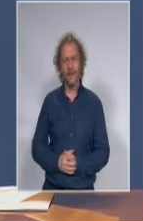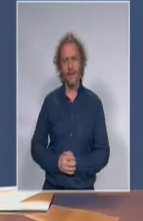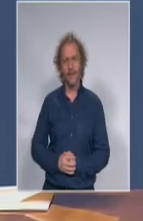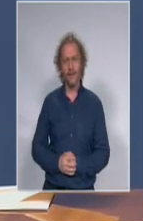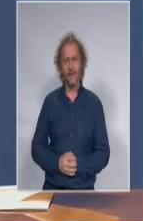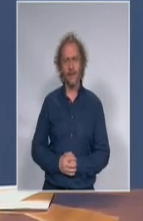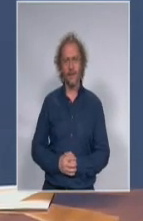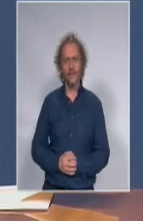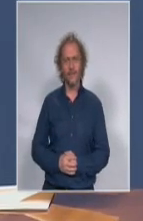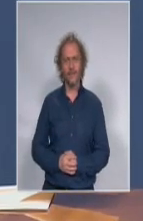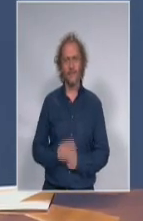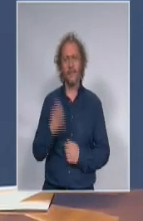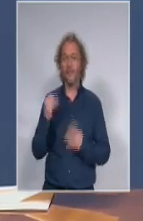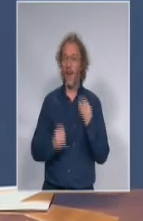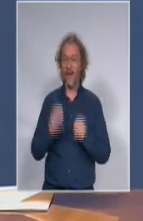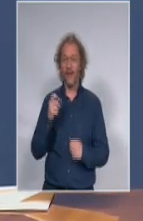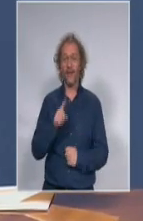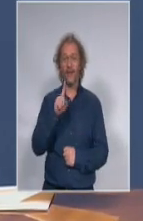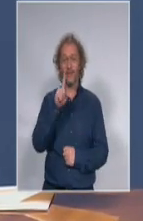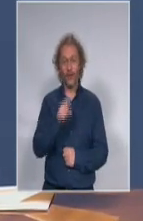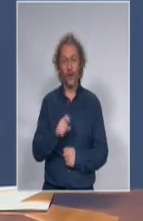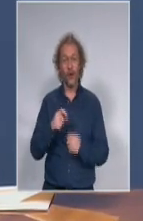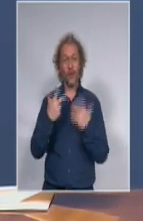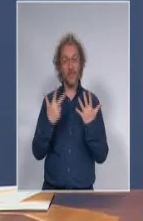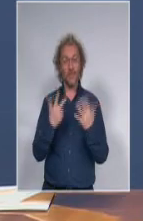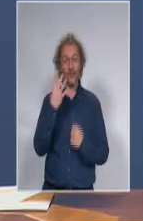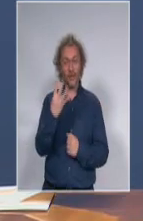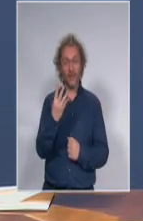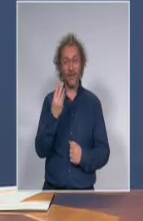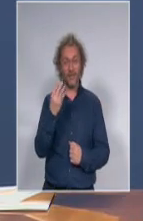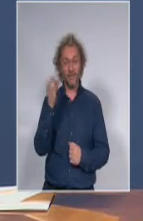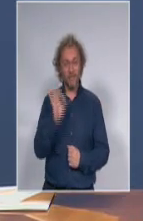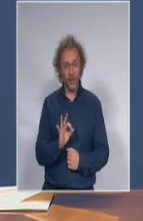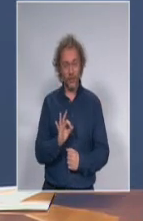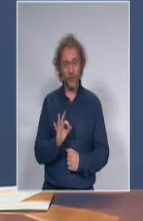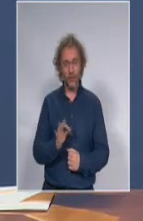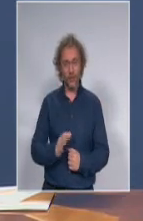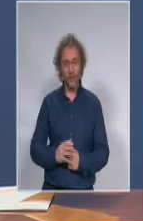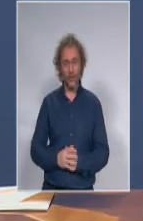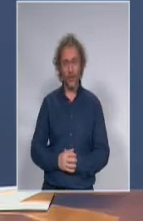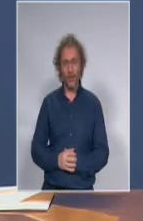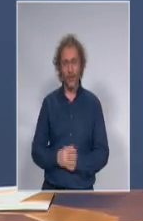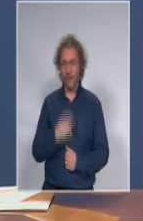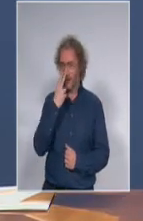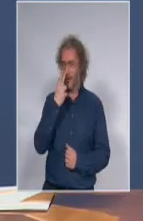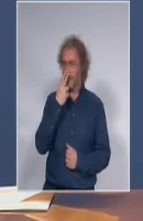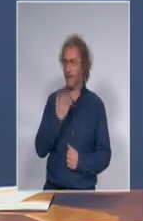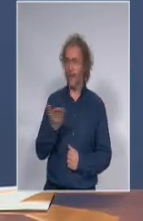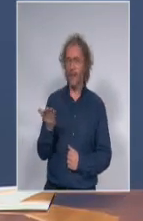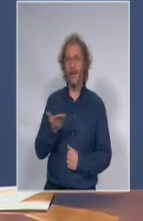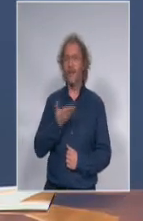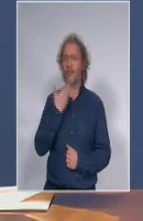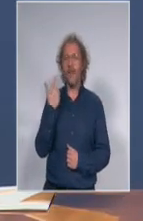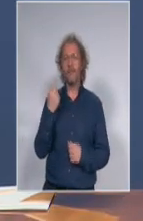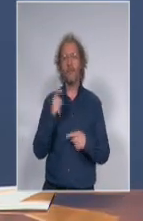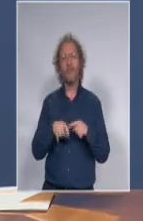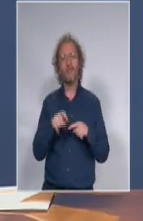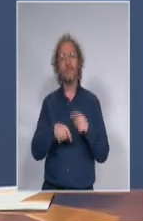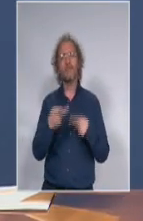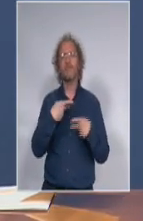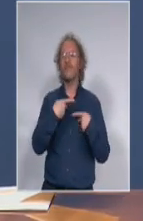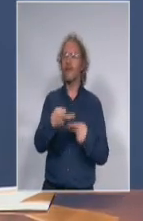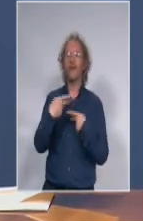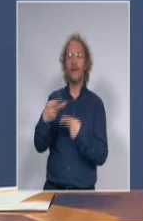Trajno mleko 184%. I kao što vidite, nemamo problema sa snabdevanjem. Mislim da